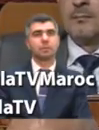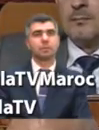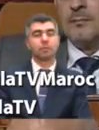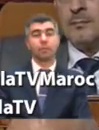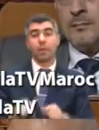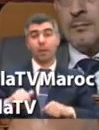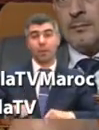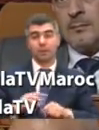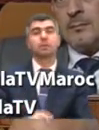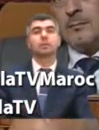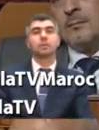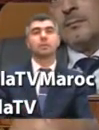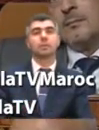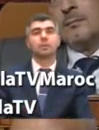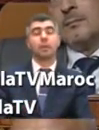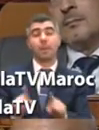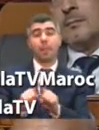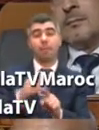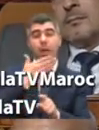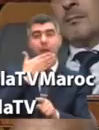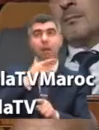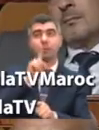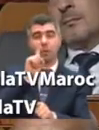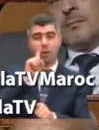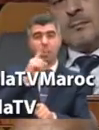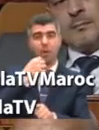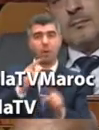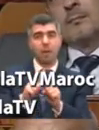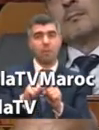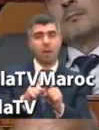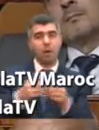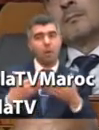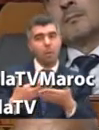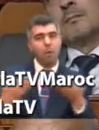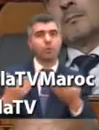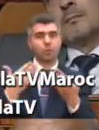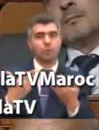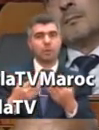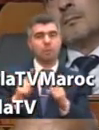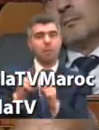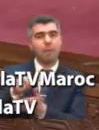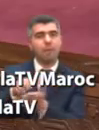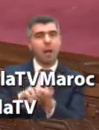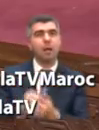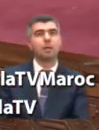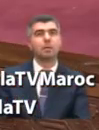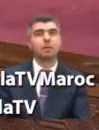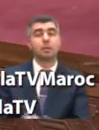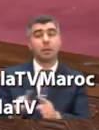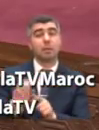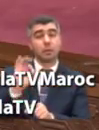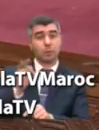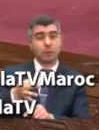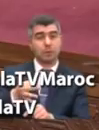السيد الوزير المحترم، ولله الحمد على كرمه في وفرة الإنتاج الفلاحي، وهذا لا نشكو منه لأنه سيساهم في